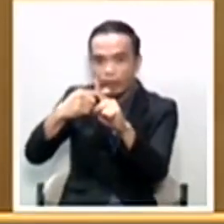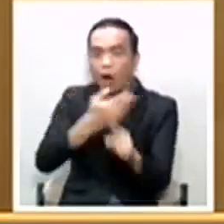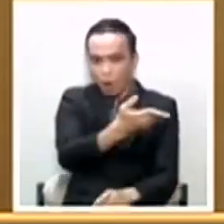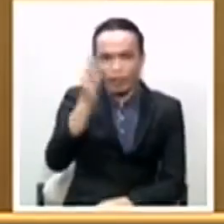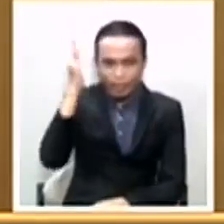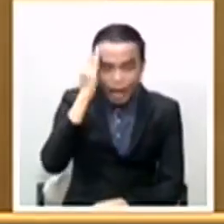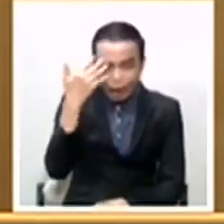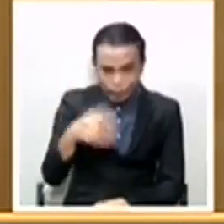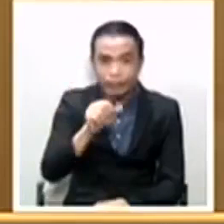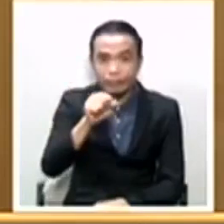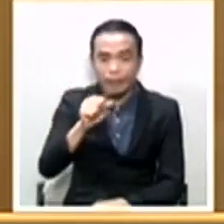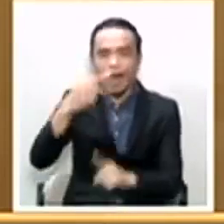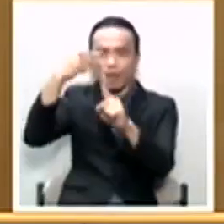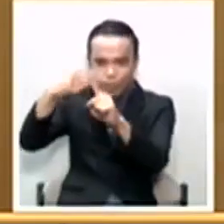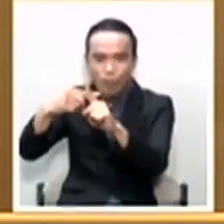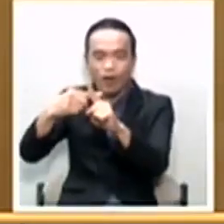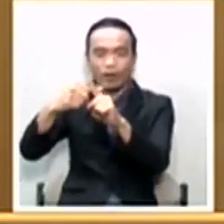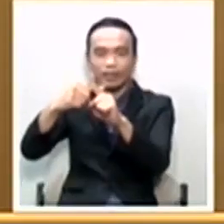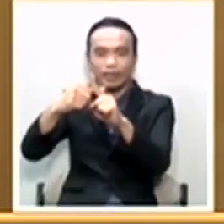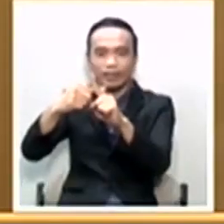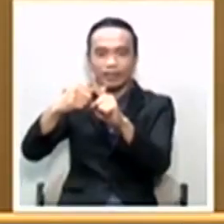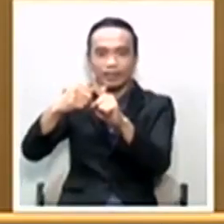วนี้คือภายใต้เรตติ้ง